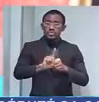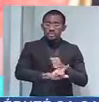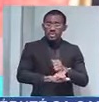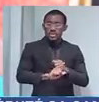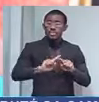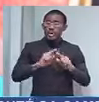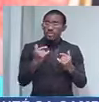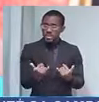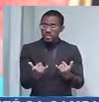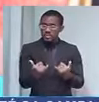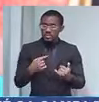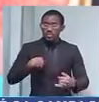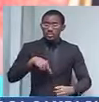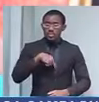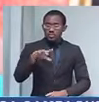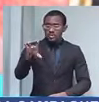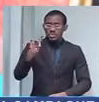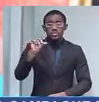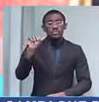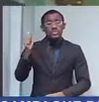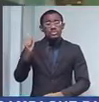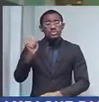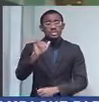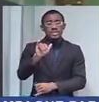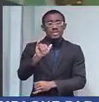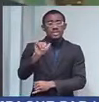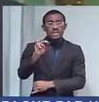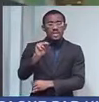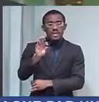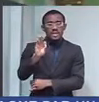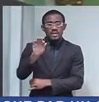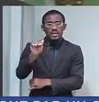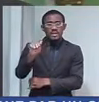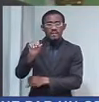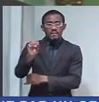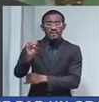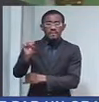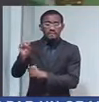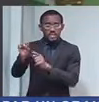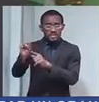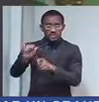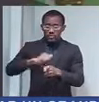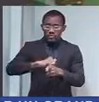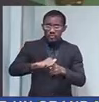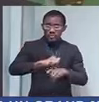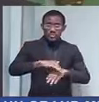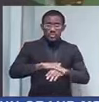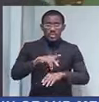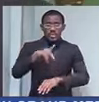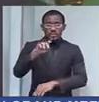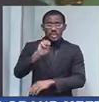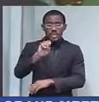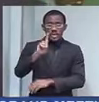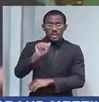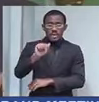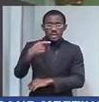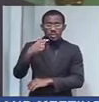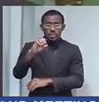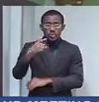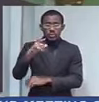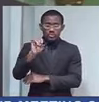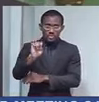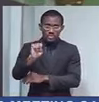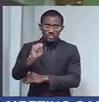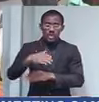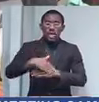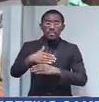un autre organisme public de formation qui est l'INFAS, qui va faire la formation pédagogique en fait. Et ils vont être aussi en formation